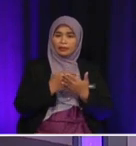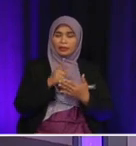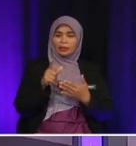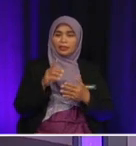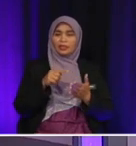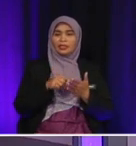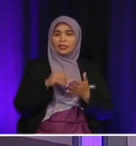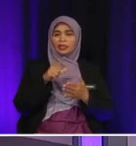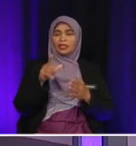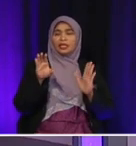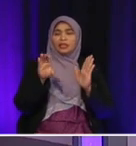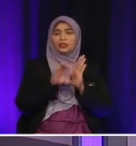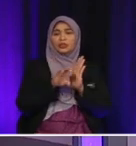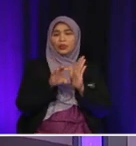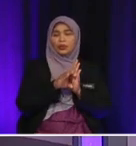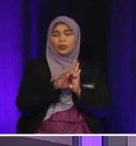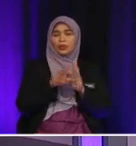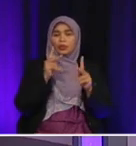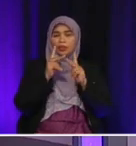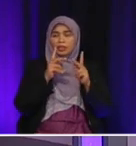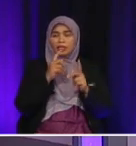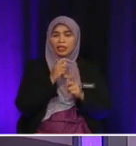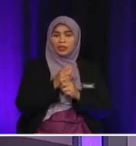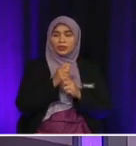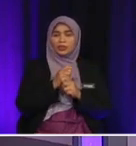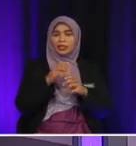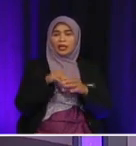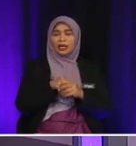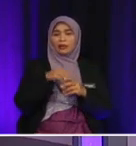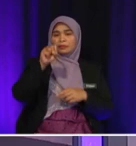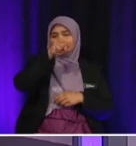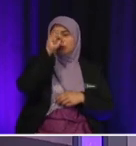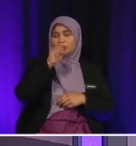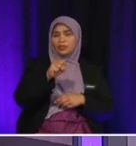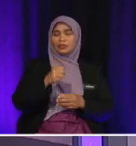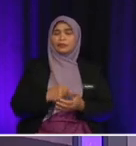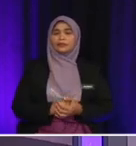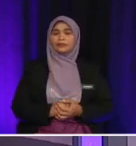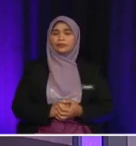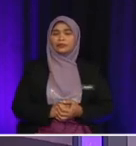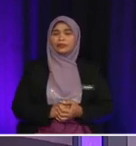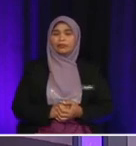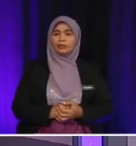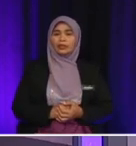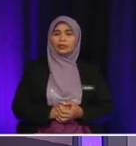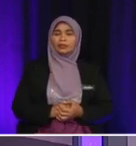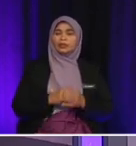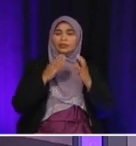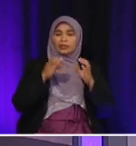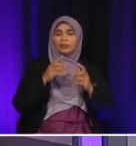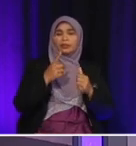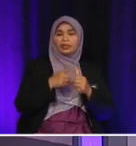ini ialah contoh kata tugas dalam soalan jadi tips yang pertama yang kita akan